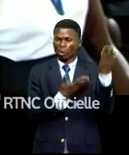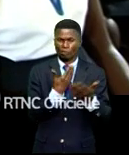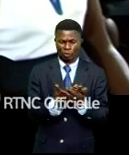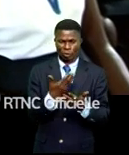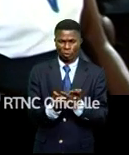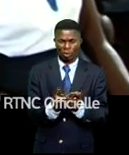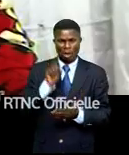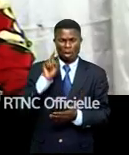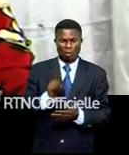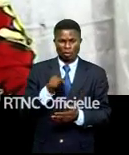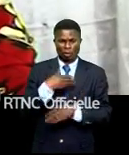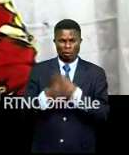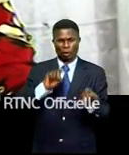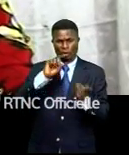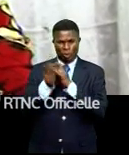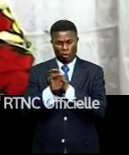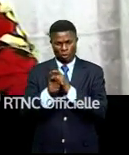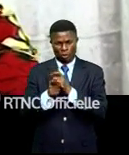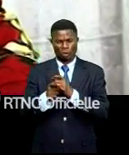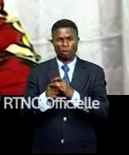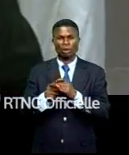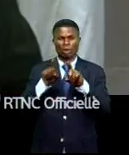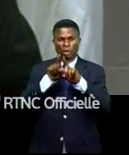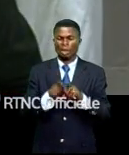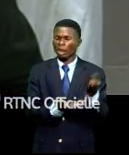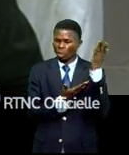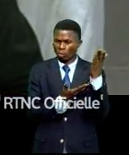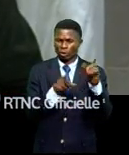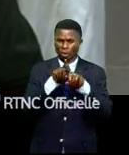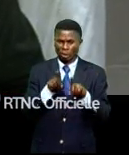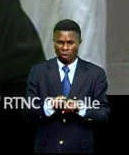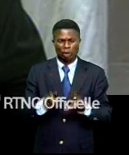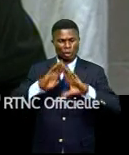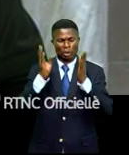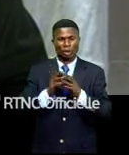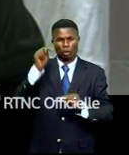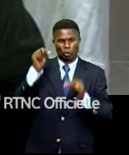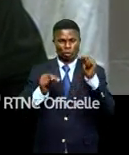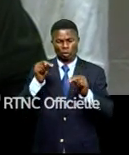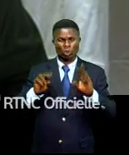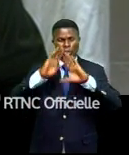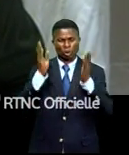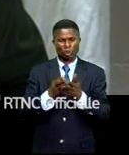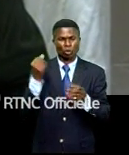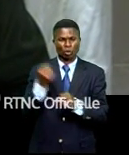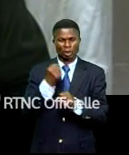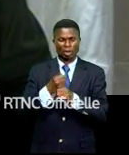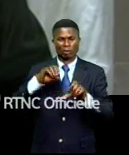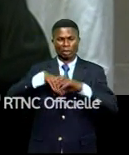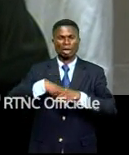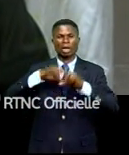si nous voulons réaliser des changements structurels nécessaires à tous les niveaux et dans tous les domaines de la